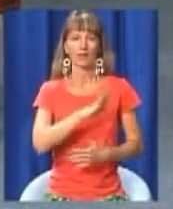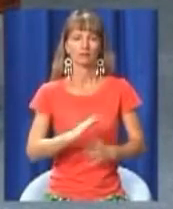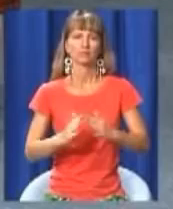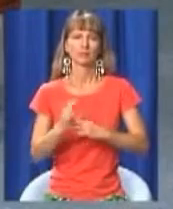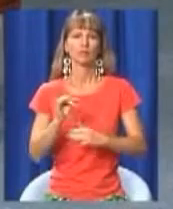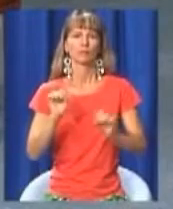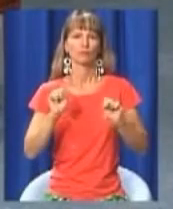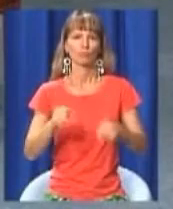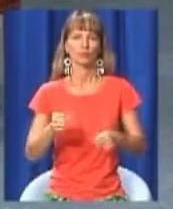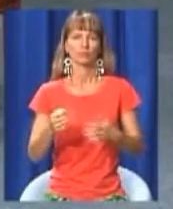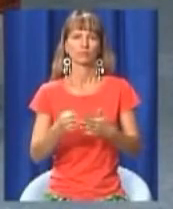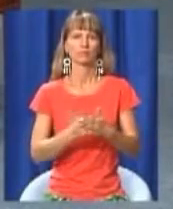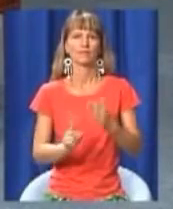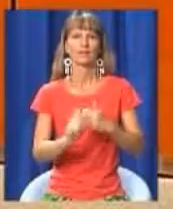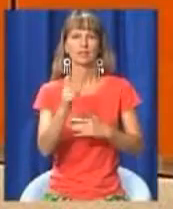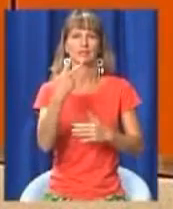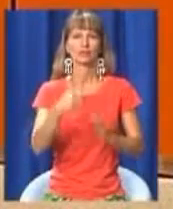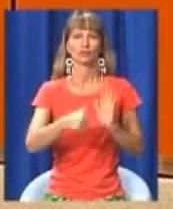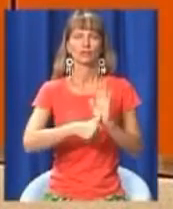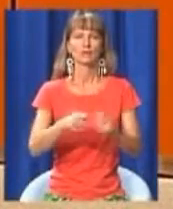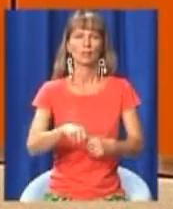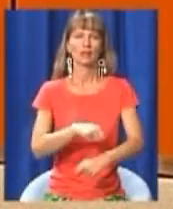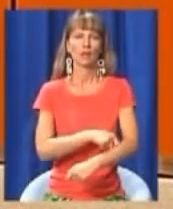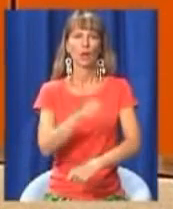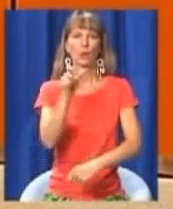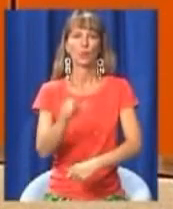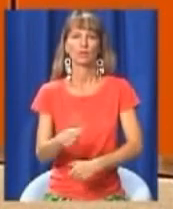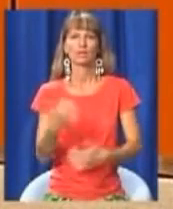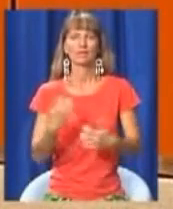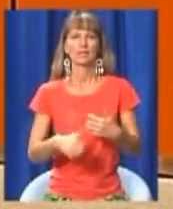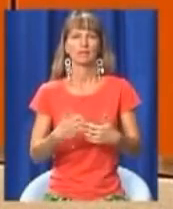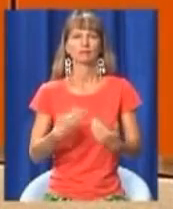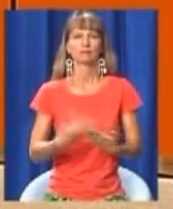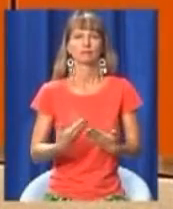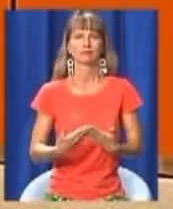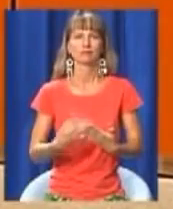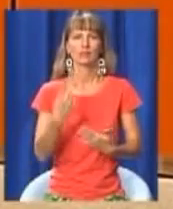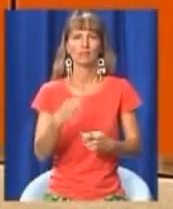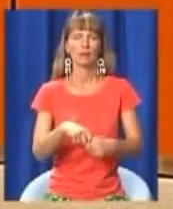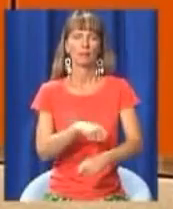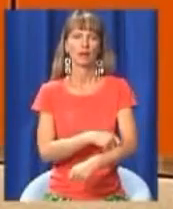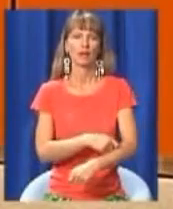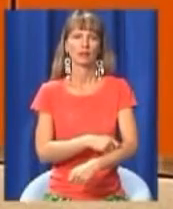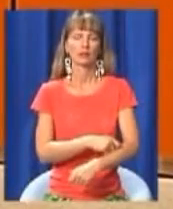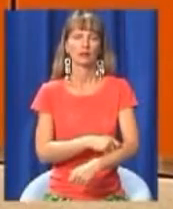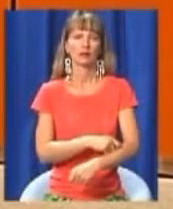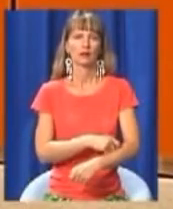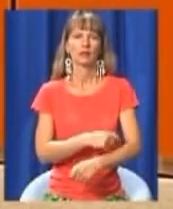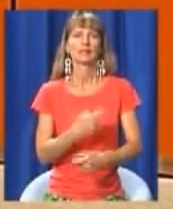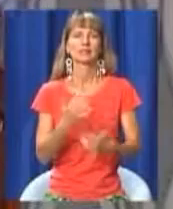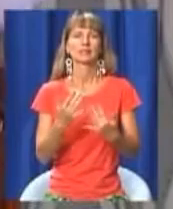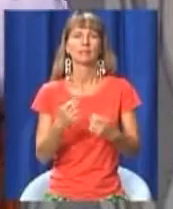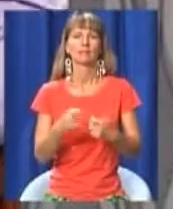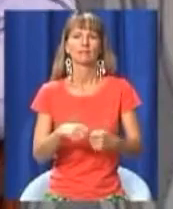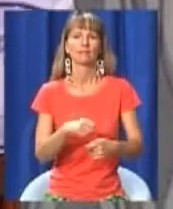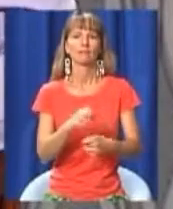вона може сягати висоти 36 метрів. Людина в середньому десь, ну, 2 метри – це максимум. Уяви собі, просто скільки?